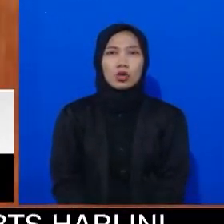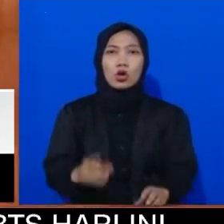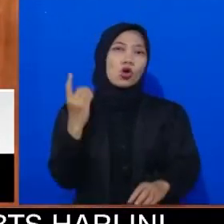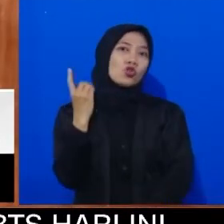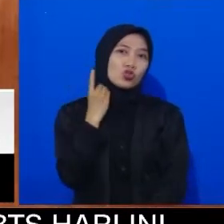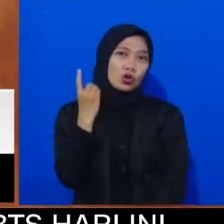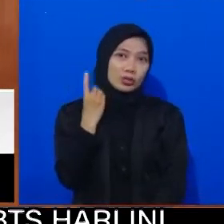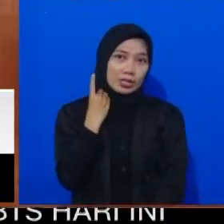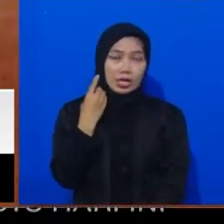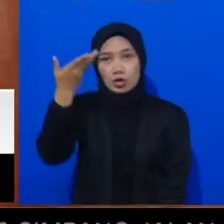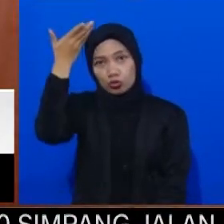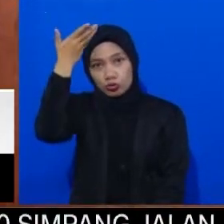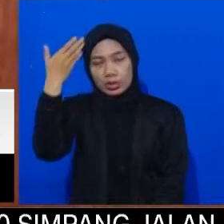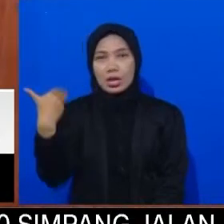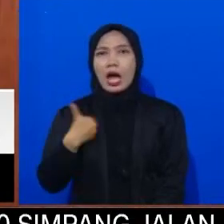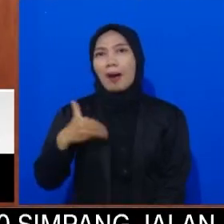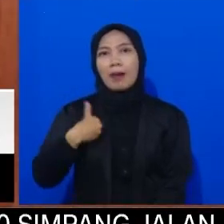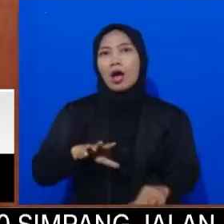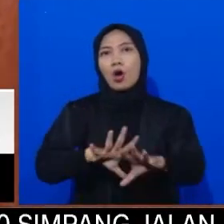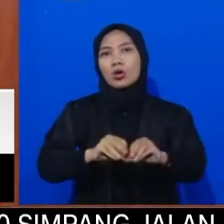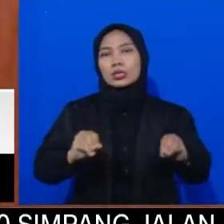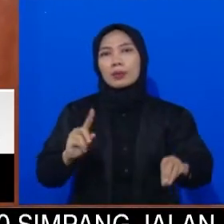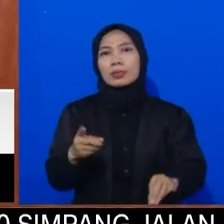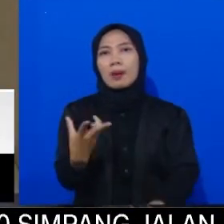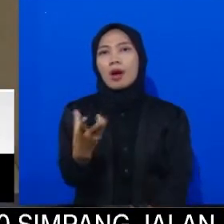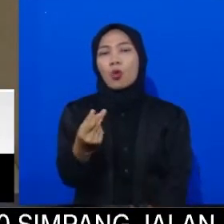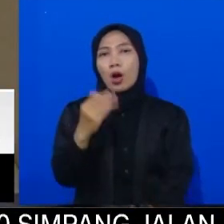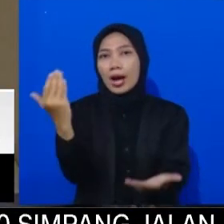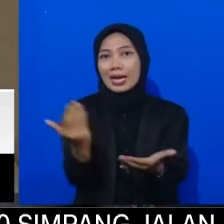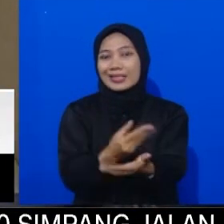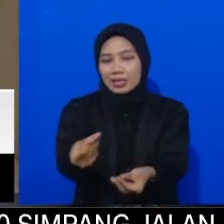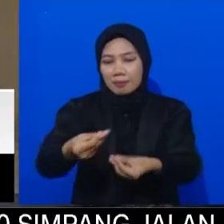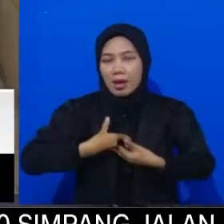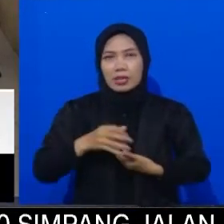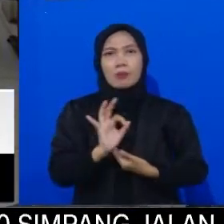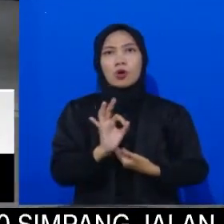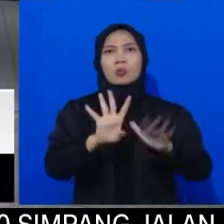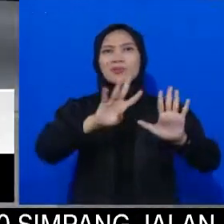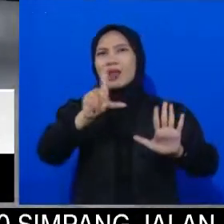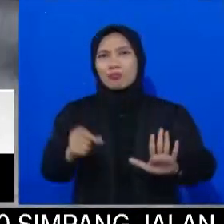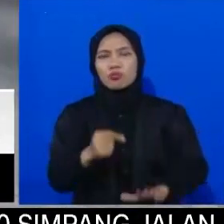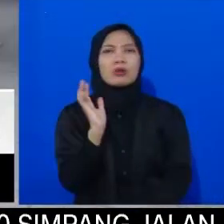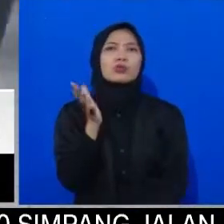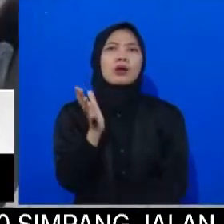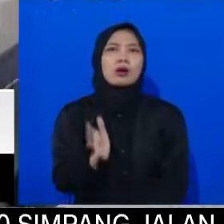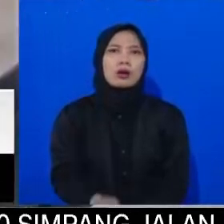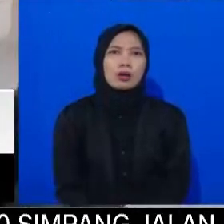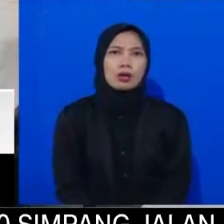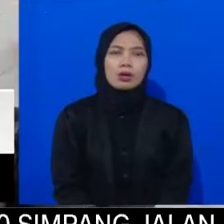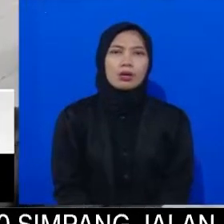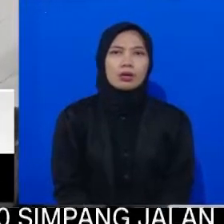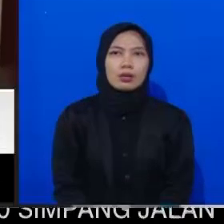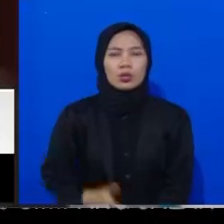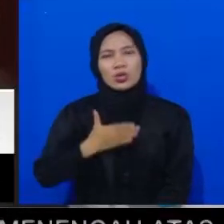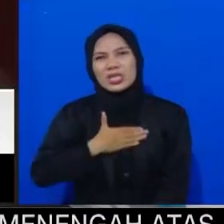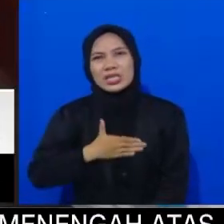dokter berstatus ASN yang menuntut uang insentif yang sudah 9 bulan tidak dibayarkan. Pihak RSUD setempat menyayangkan